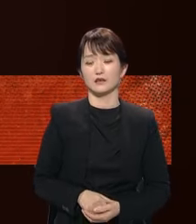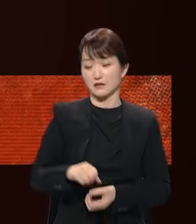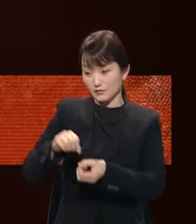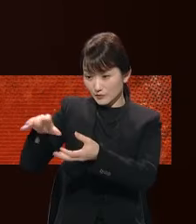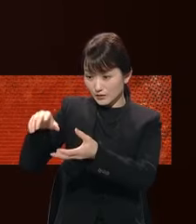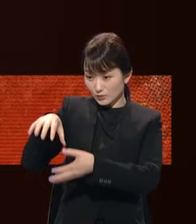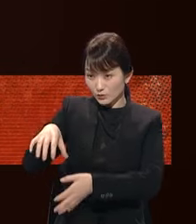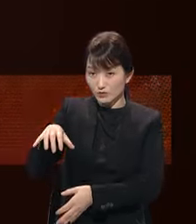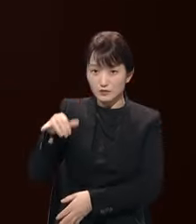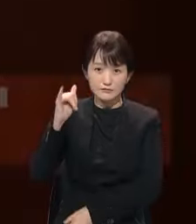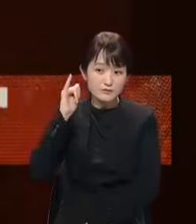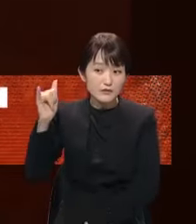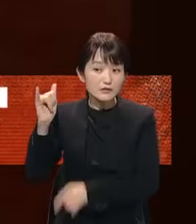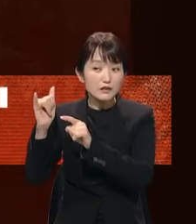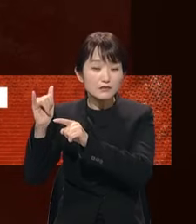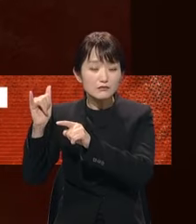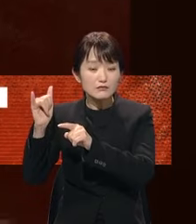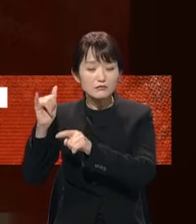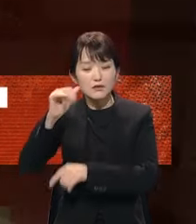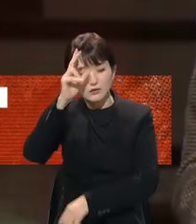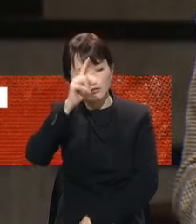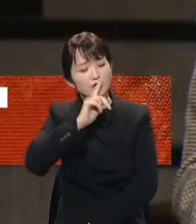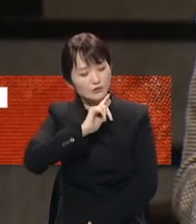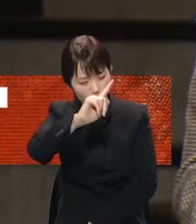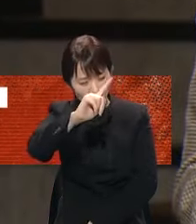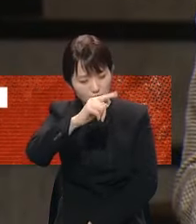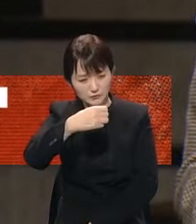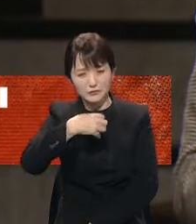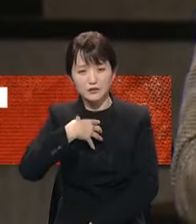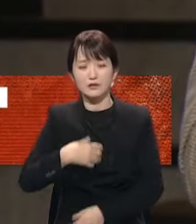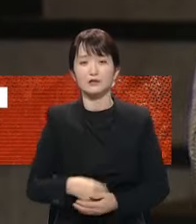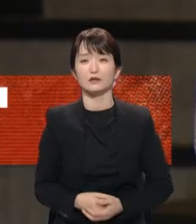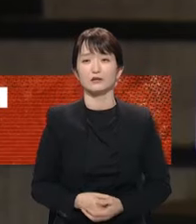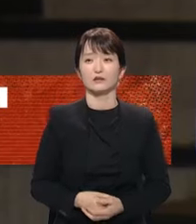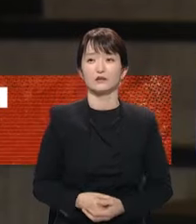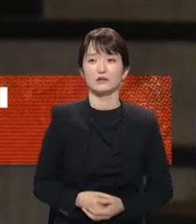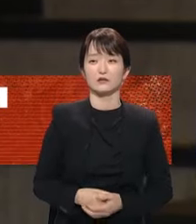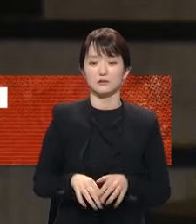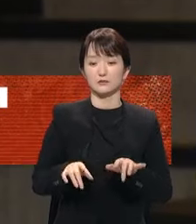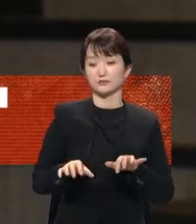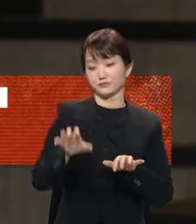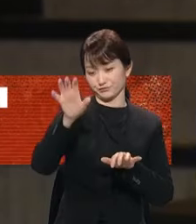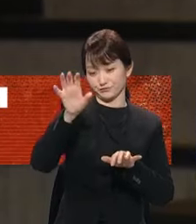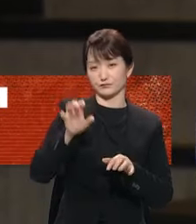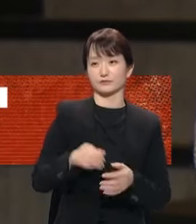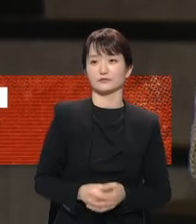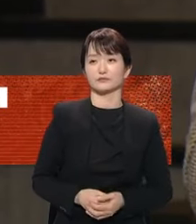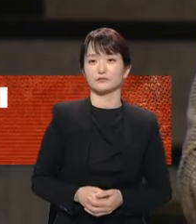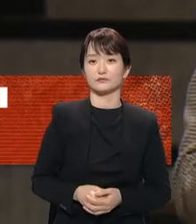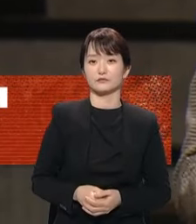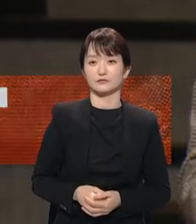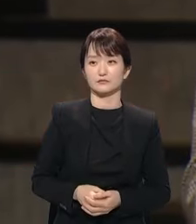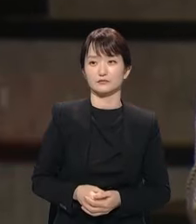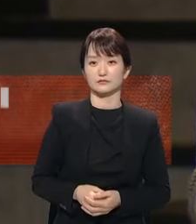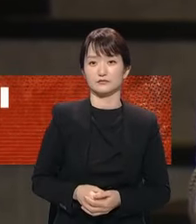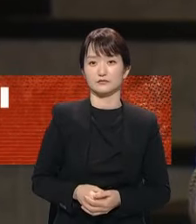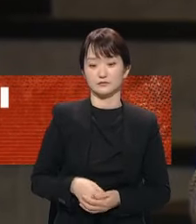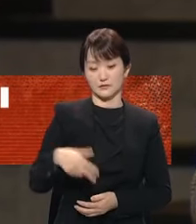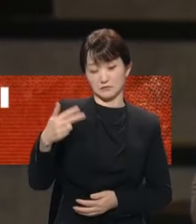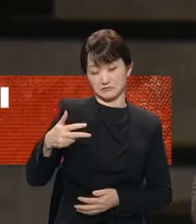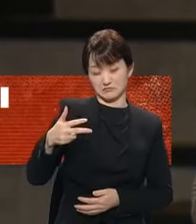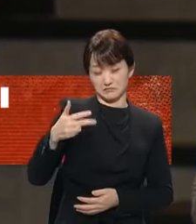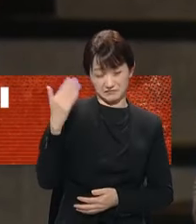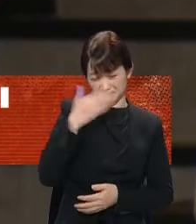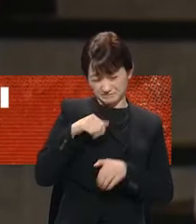했더니 경찰에 신고하세요라는 얘기만 했다라는 거예요. 게시자가 그 게시물에다가 깨끗하게 청소하고 다시는